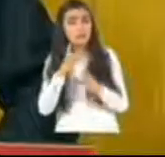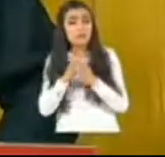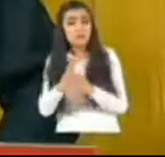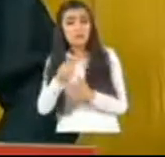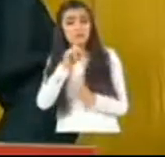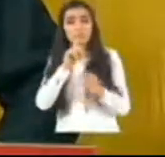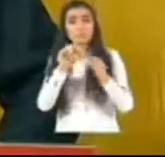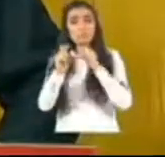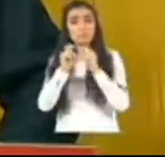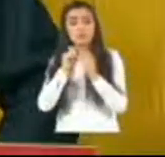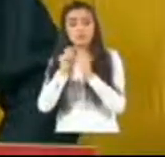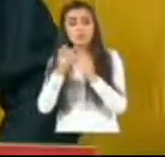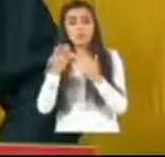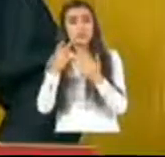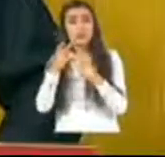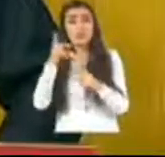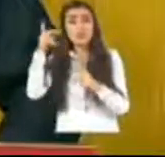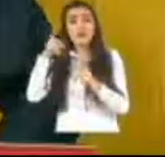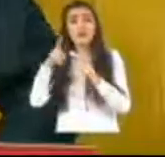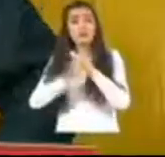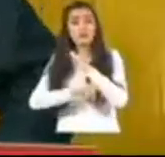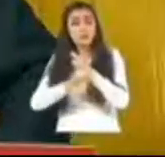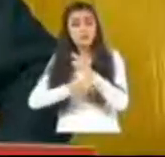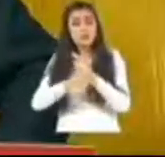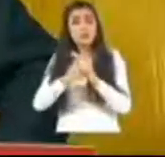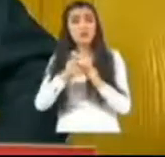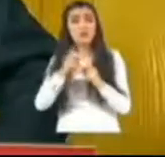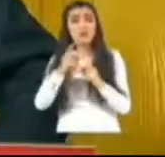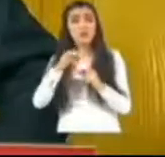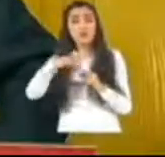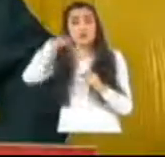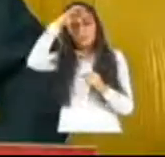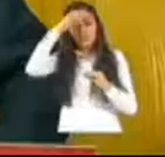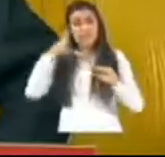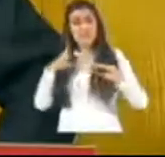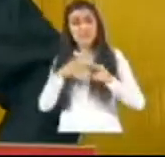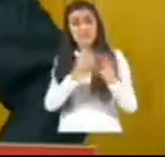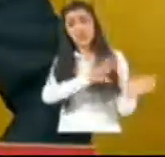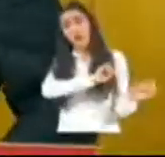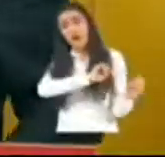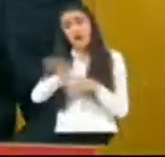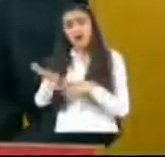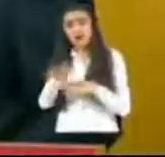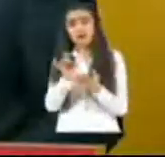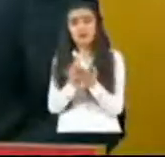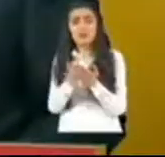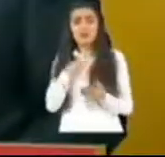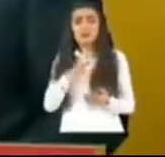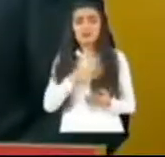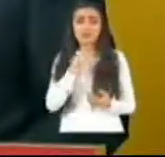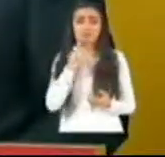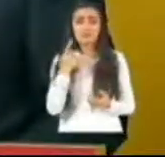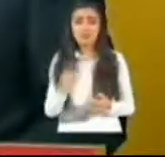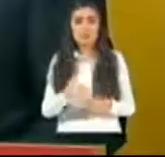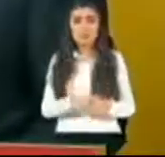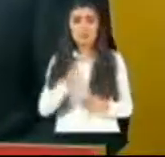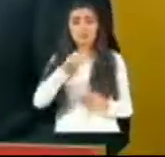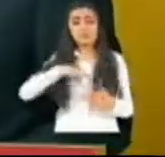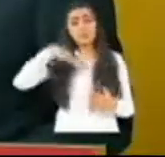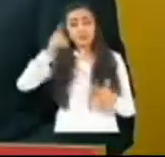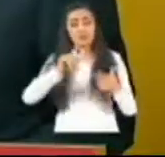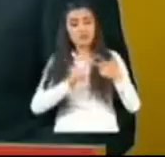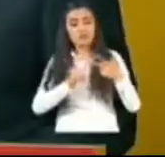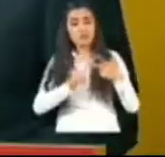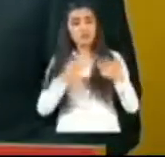tamamlayarak derhal teröristlerin öğrencilikle bağını kesmesini bekliyor ve bunu istiyoruz. Bir diğer konu